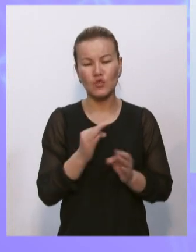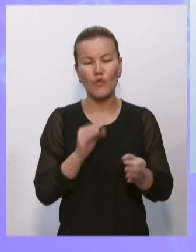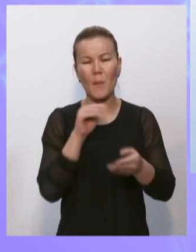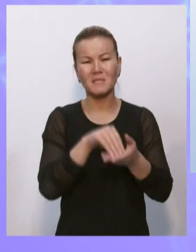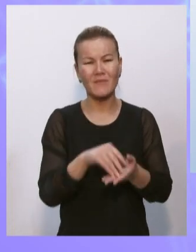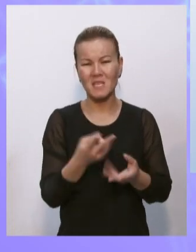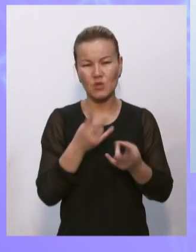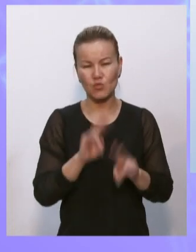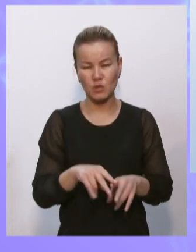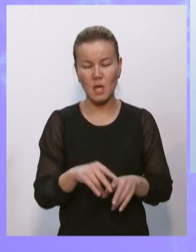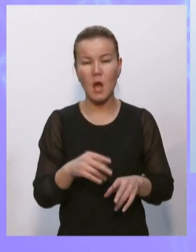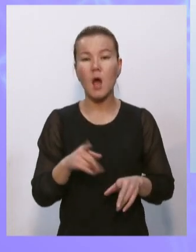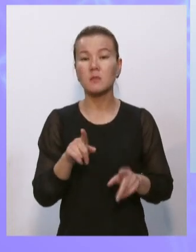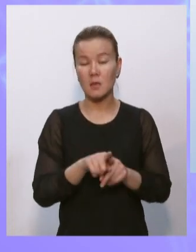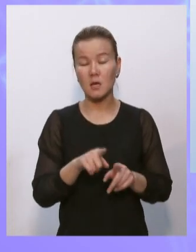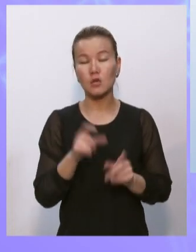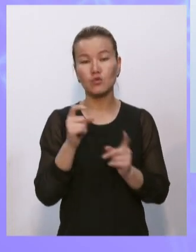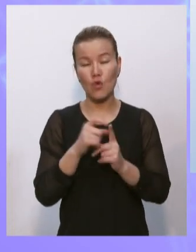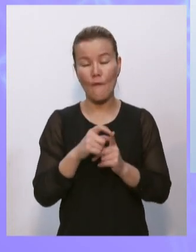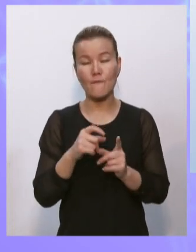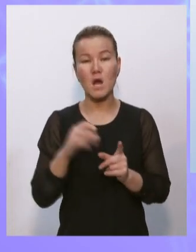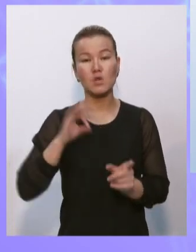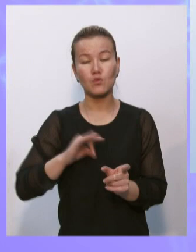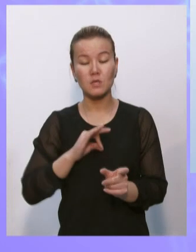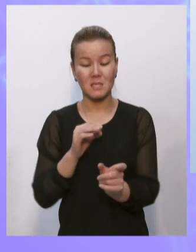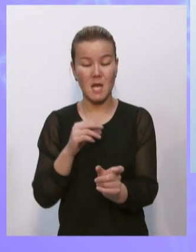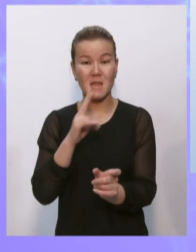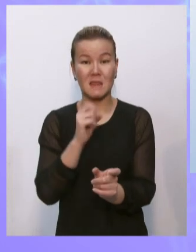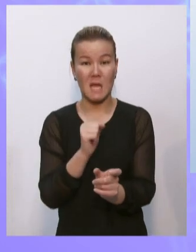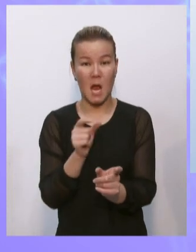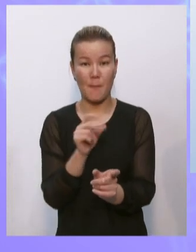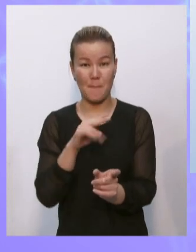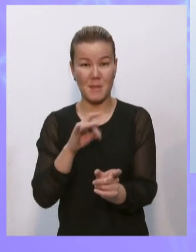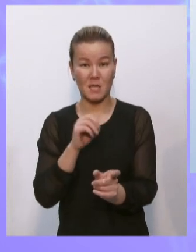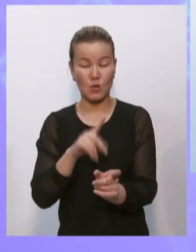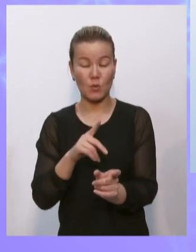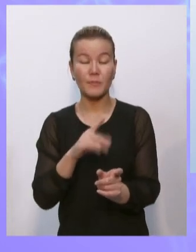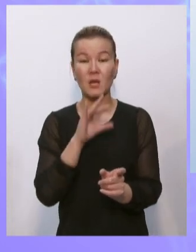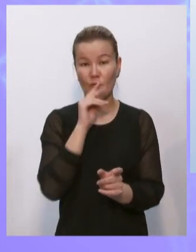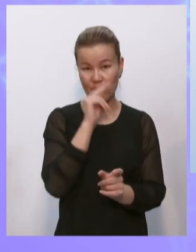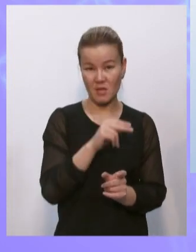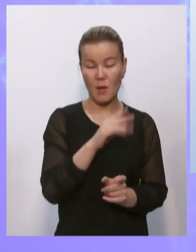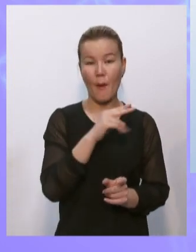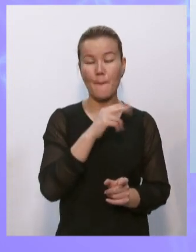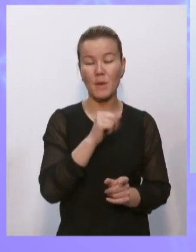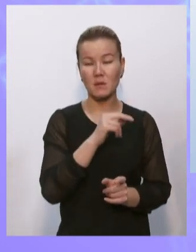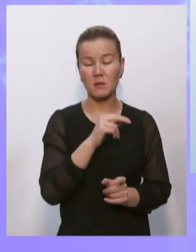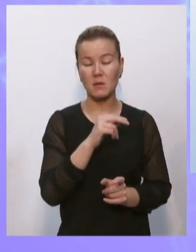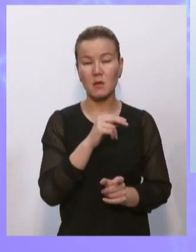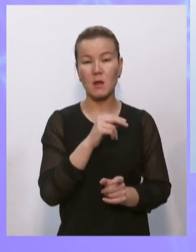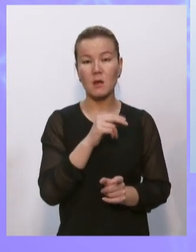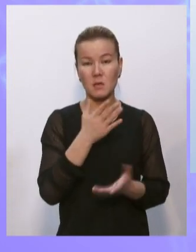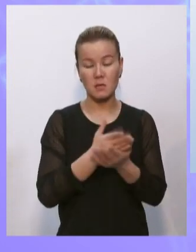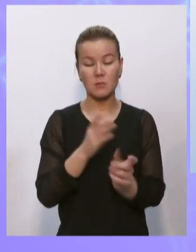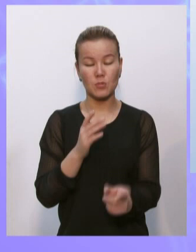подставлять не надо, так как слово употреблено с предлогом, а у именительного падежа предлога быть не